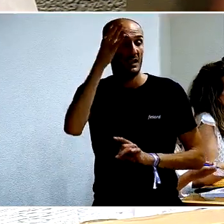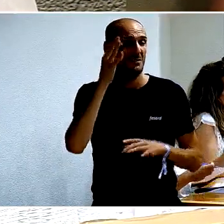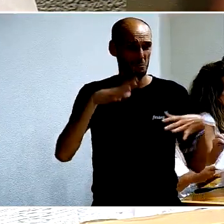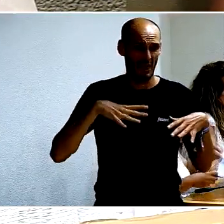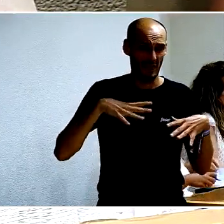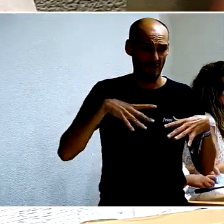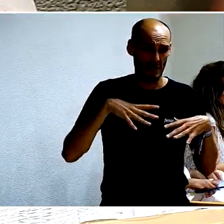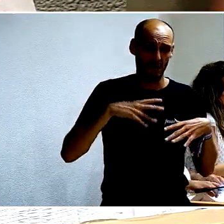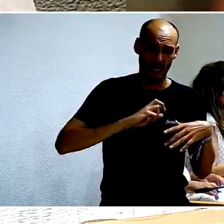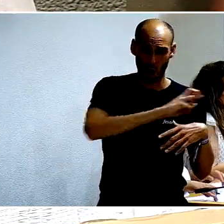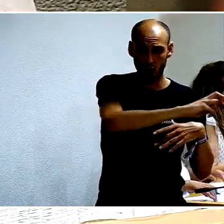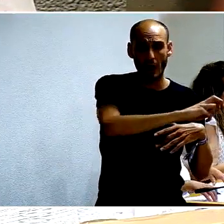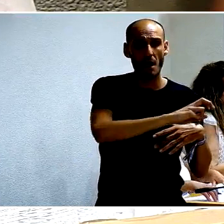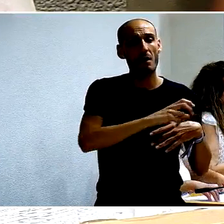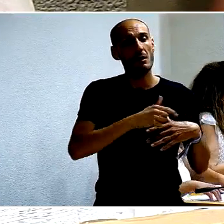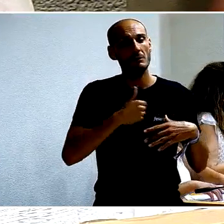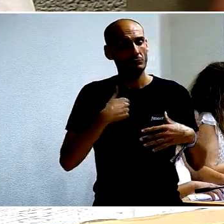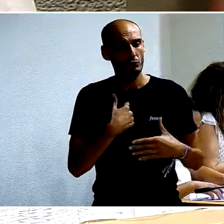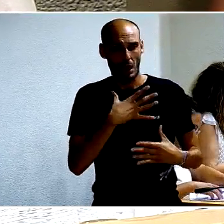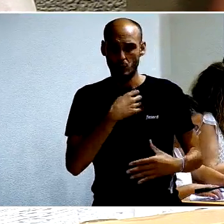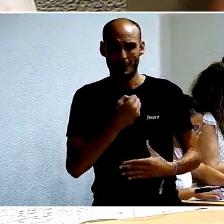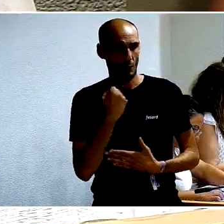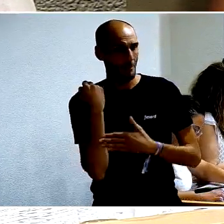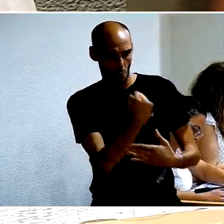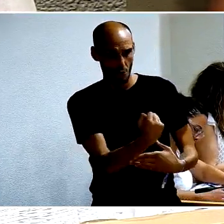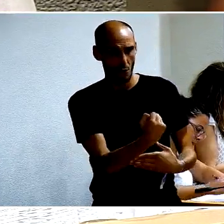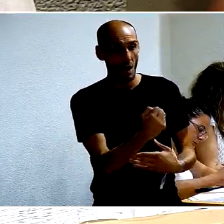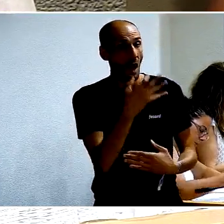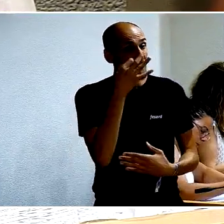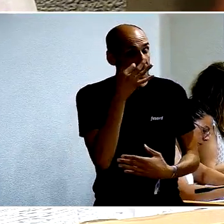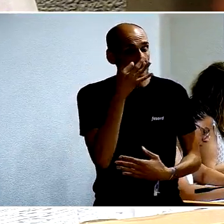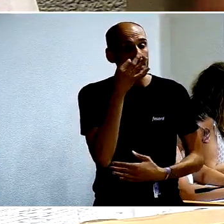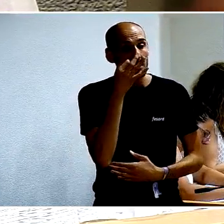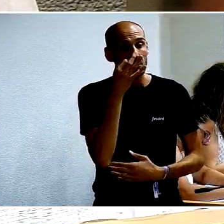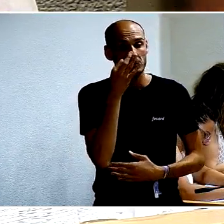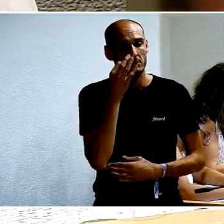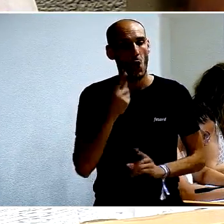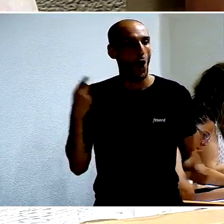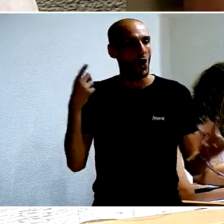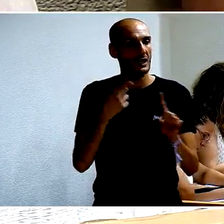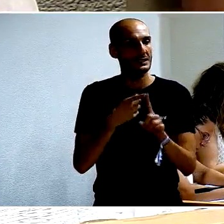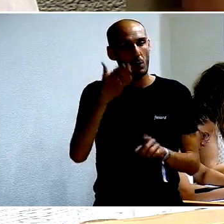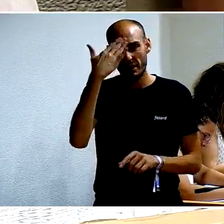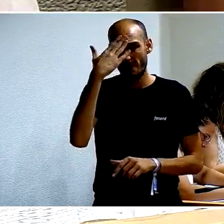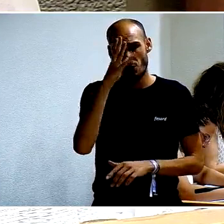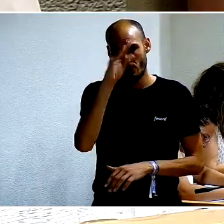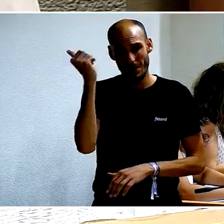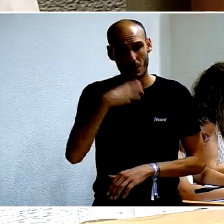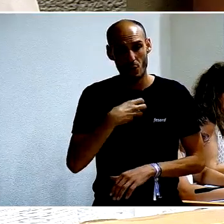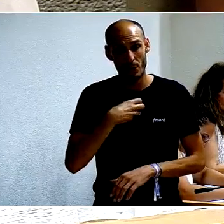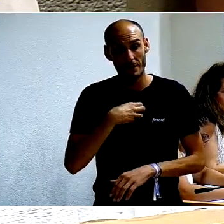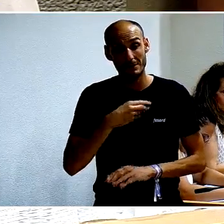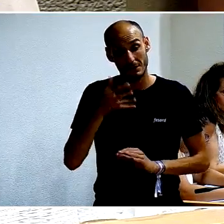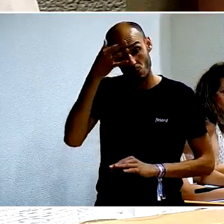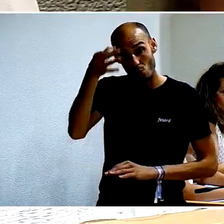una iniciativa que recolzem des de l'Ajuntament, però no hem d'oblidar l'objectiu màxim, i és que el poble